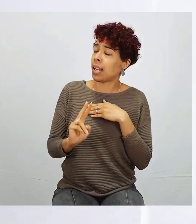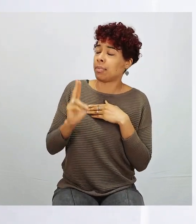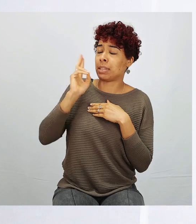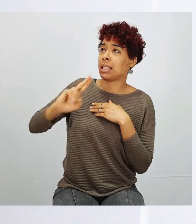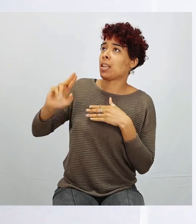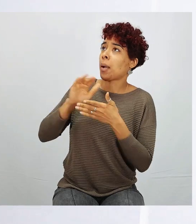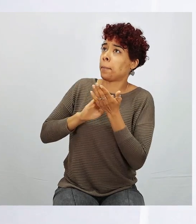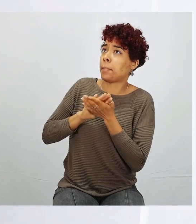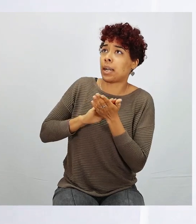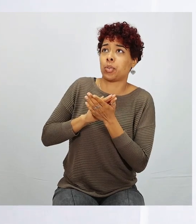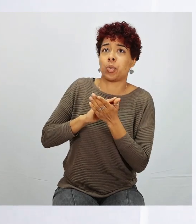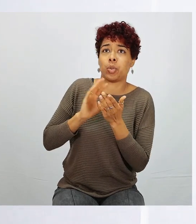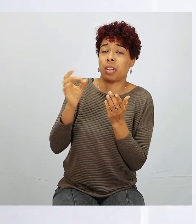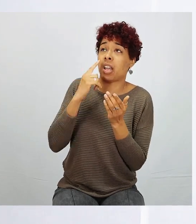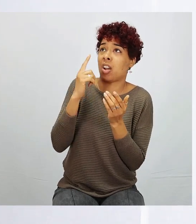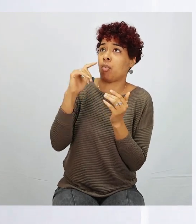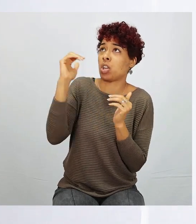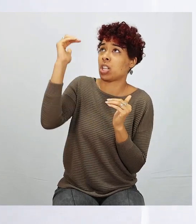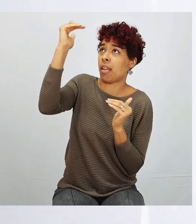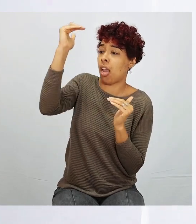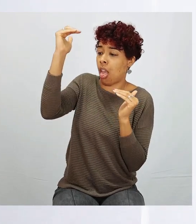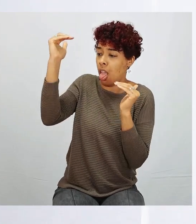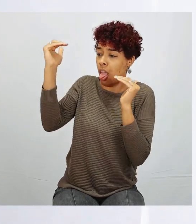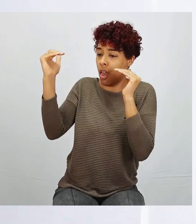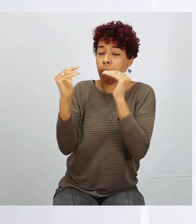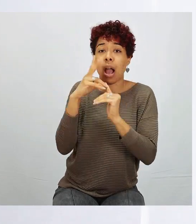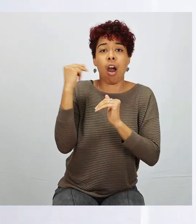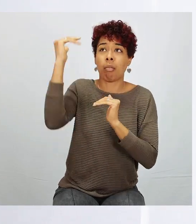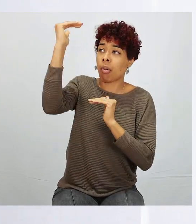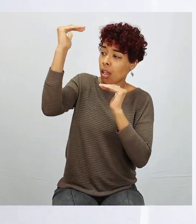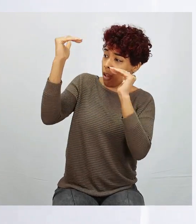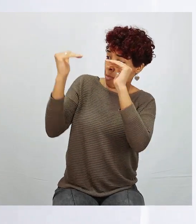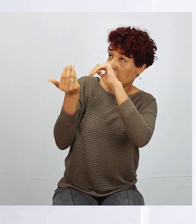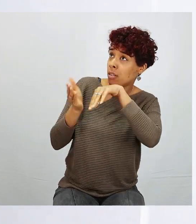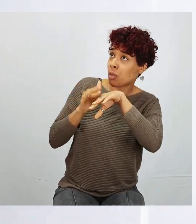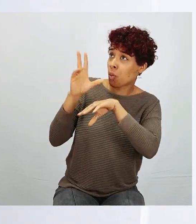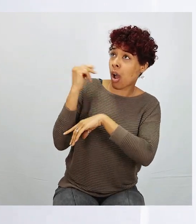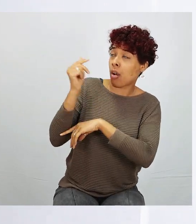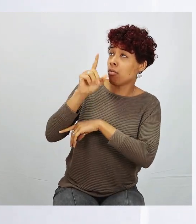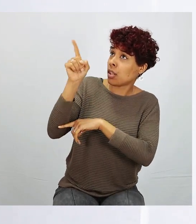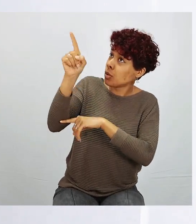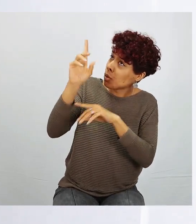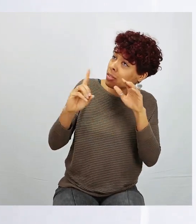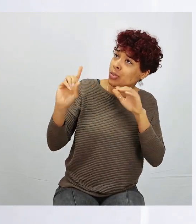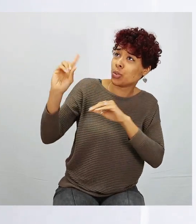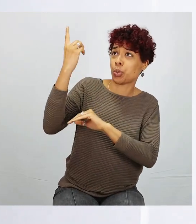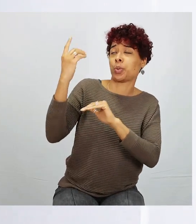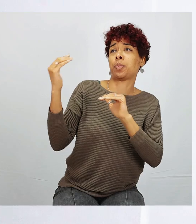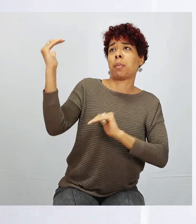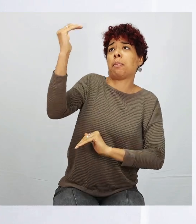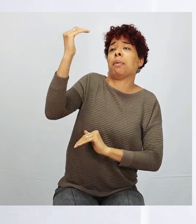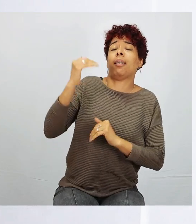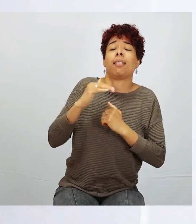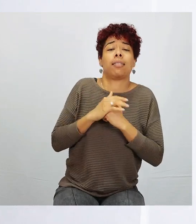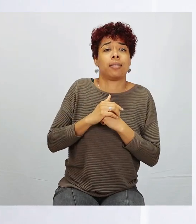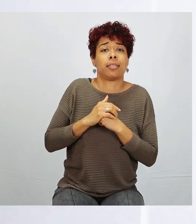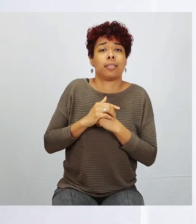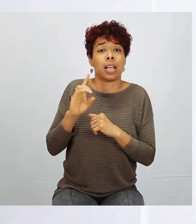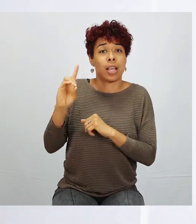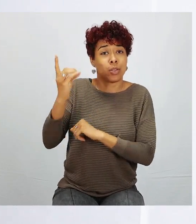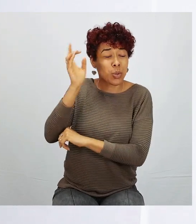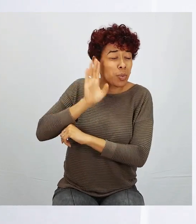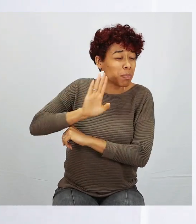parce que c'est vrai que je t'ai presque réduit à un homme, en fait. Alors que tu n'es pas un homme, tu es Dieu. Dieu est